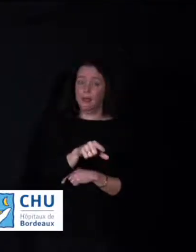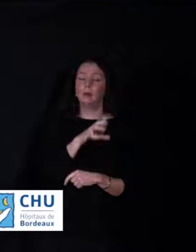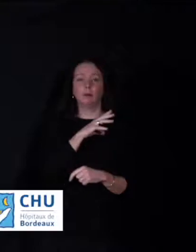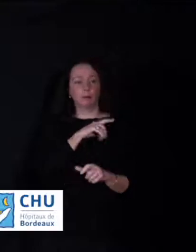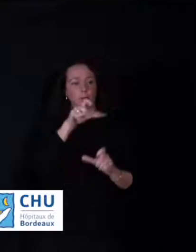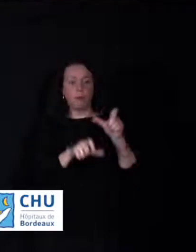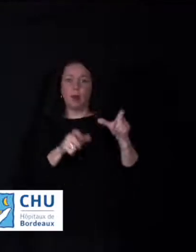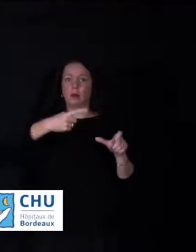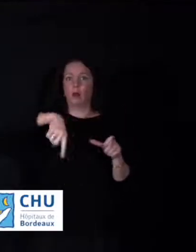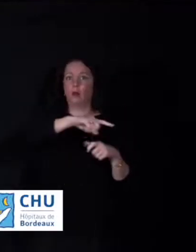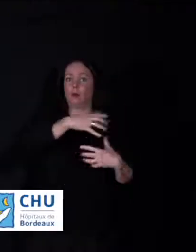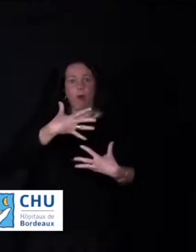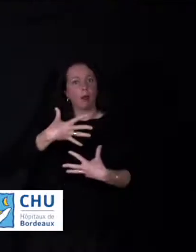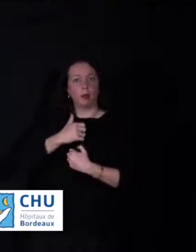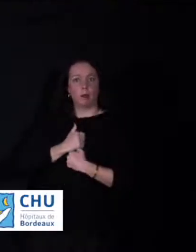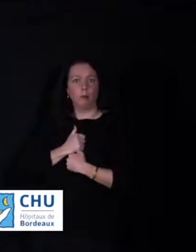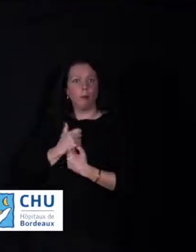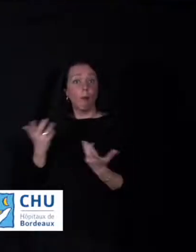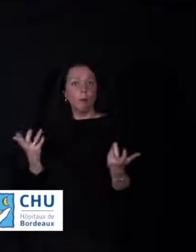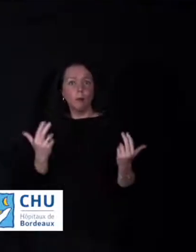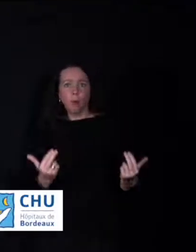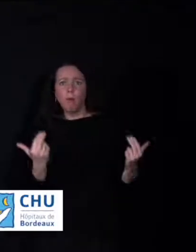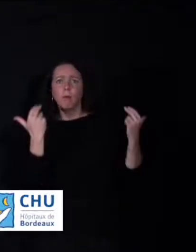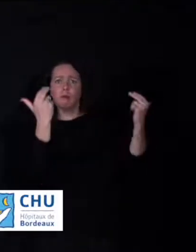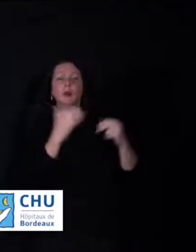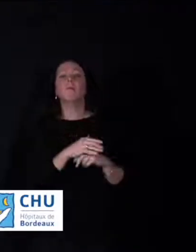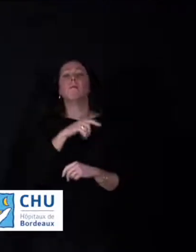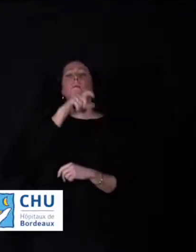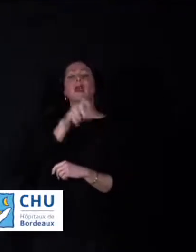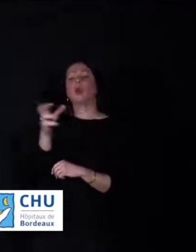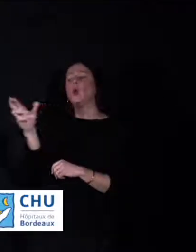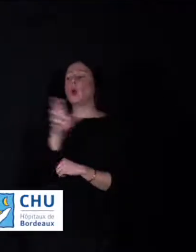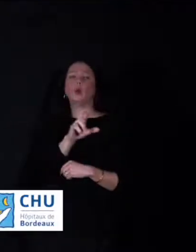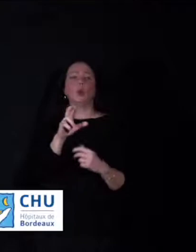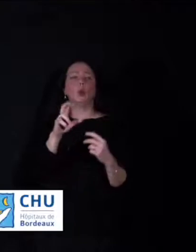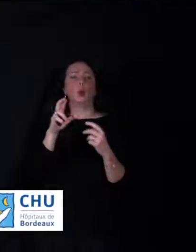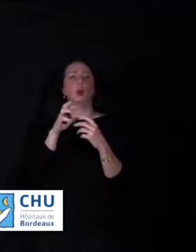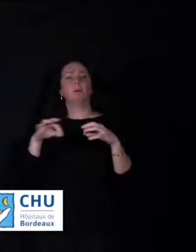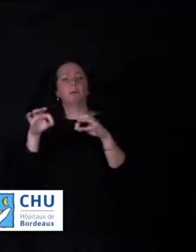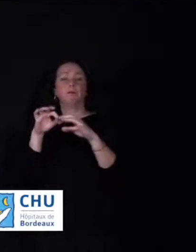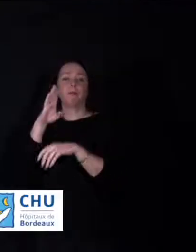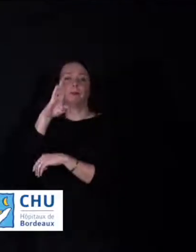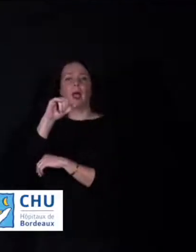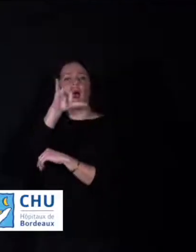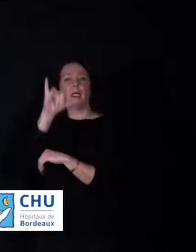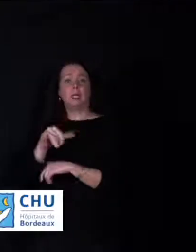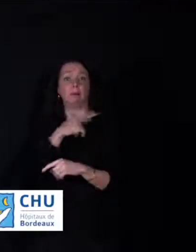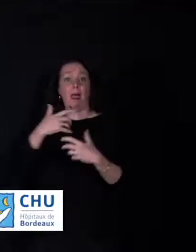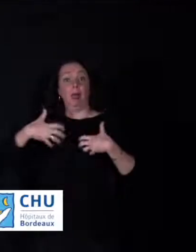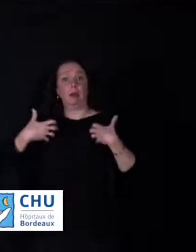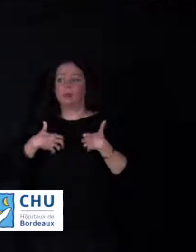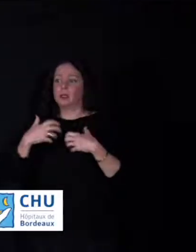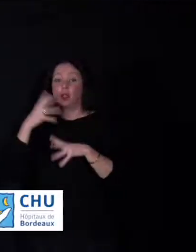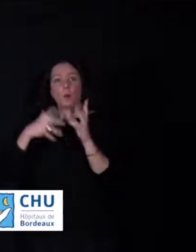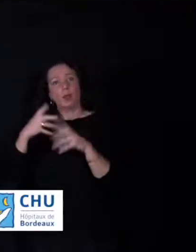une acceptabilité qui est très bonne. Quelqu'un qui revient de Bali parce qu'il a été mordu par un singe potentiellement enragé, qui vient à la